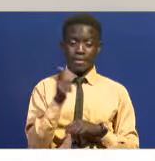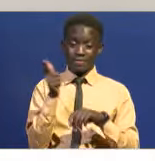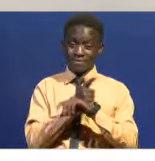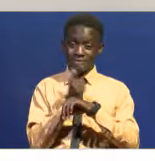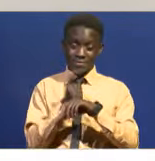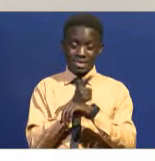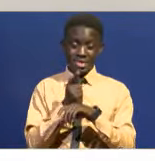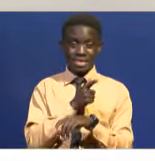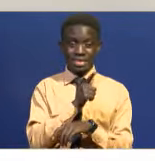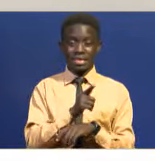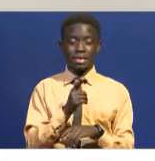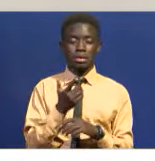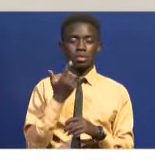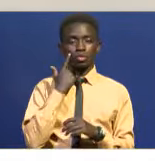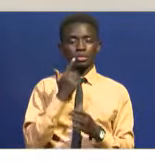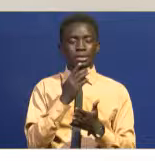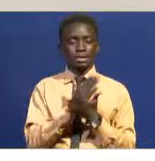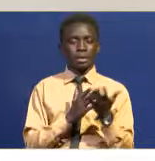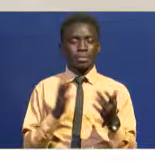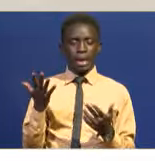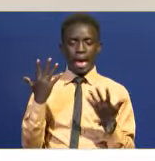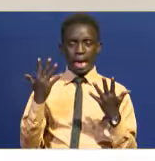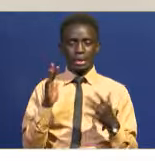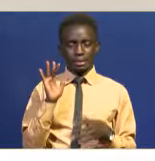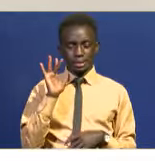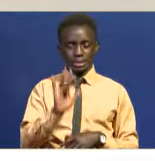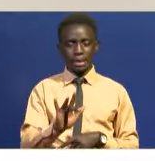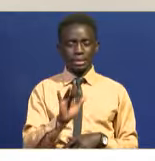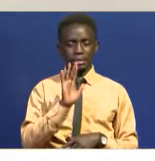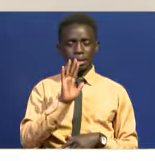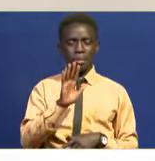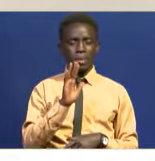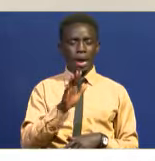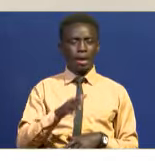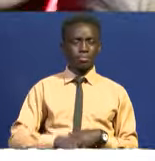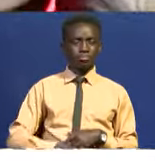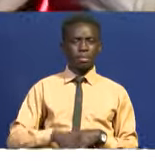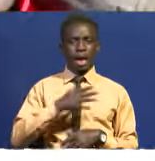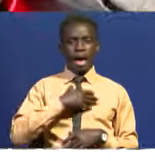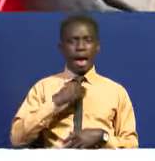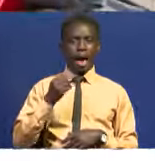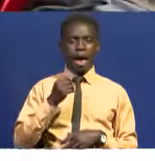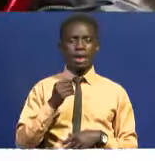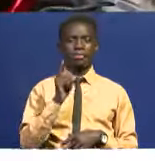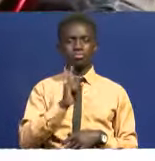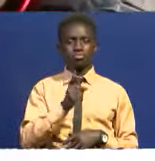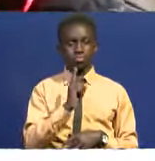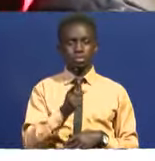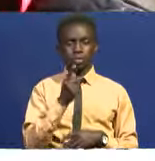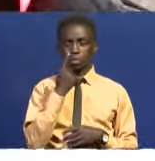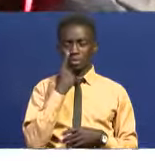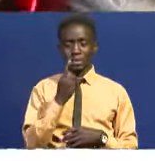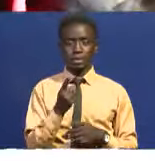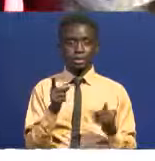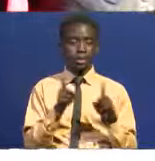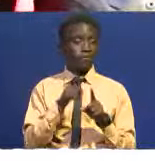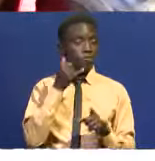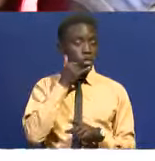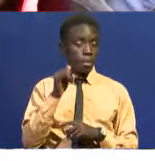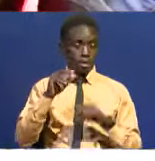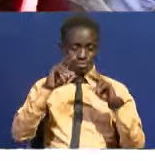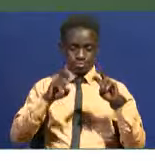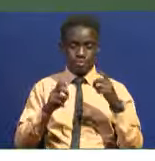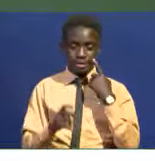touching their genital organs and recording them using her mobile phone. Afisa upelelezi Nicodemus